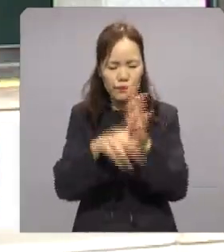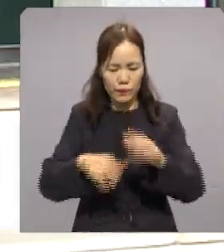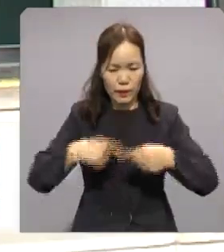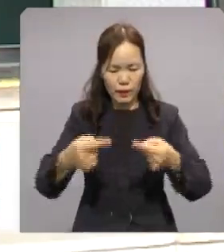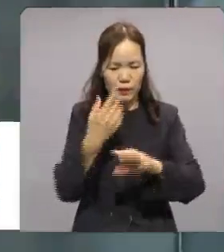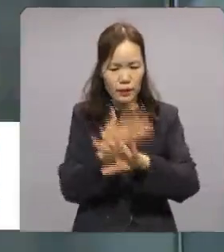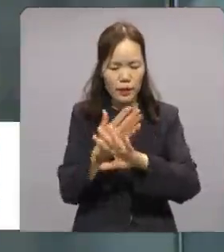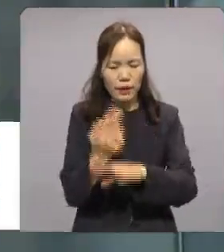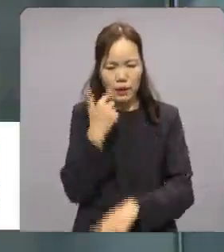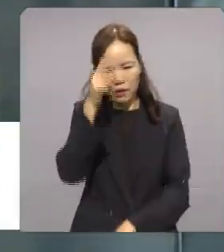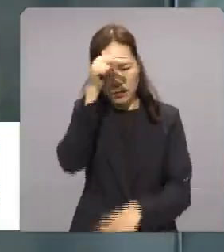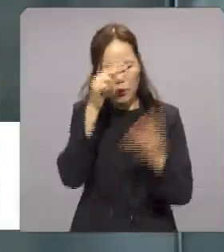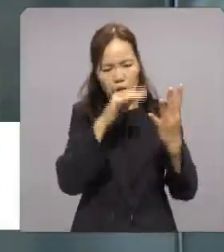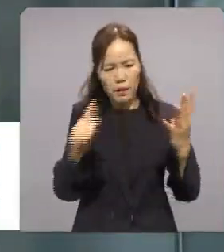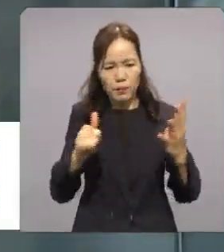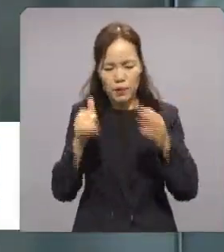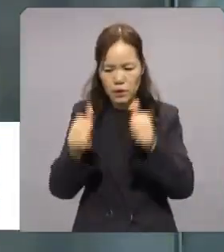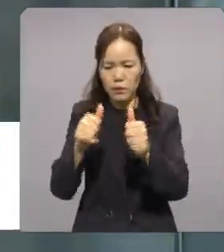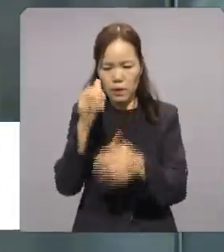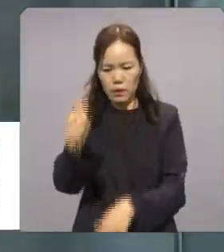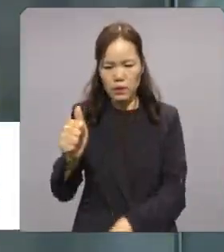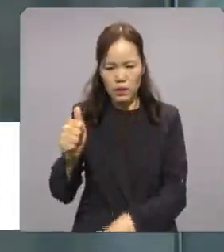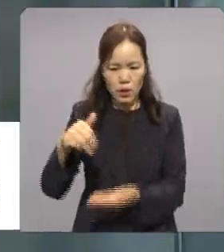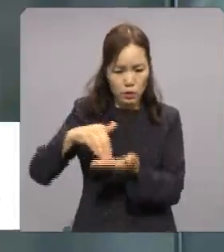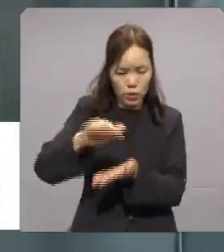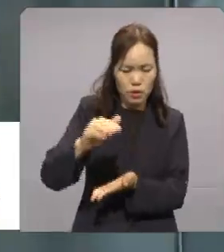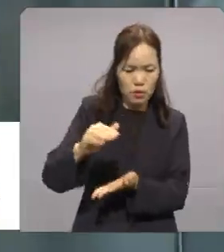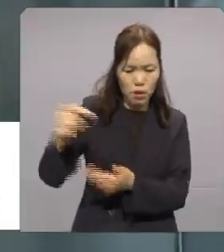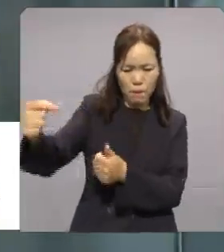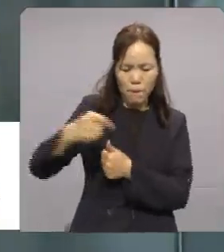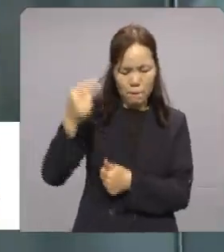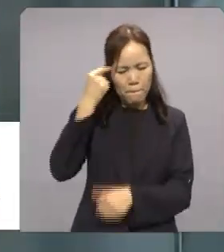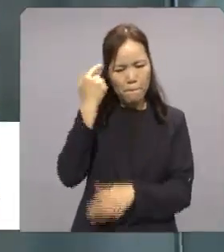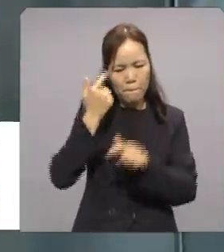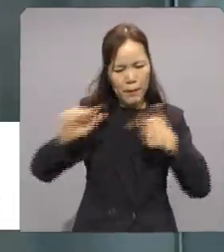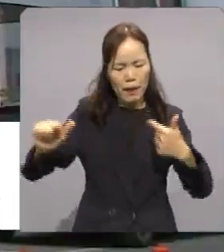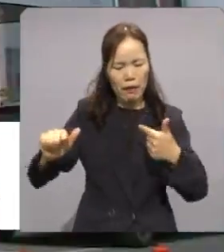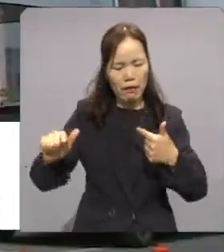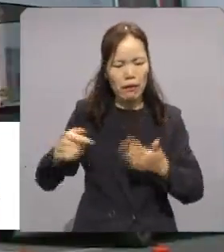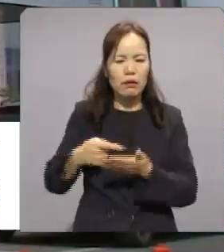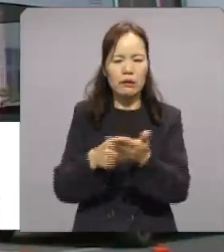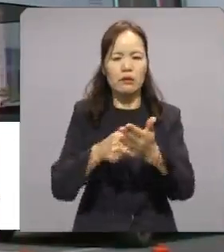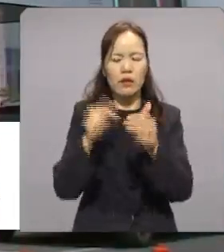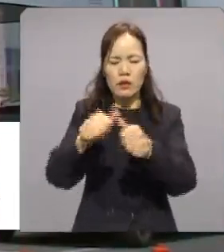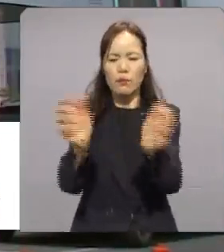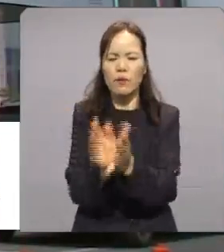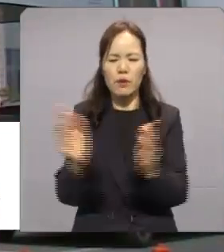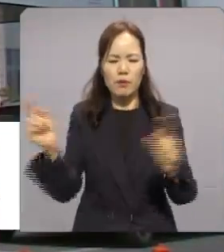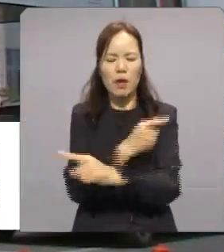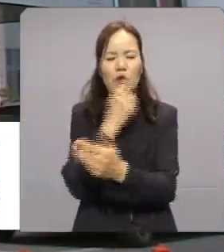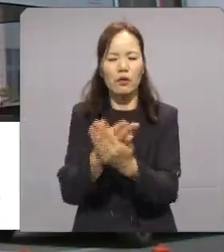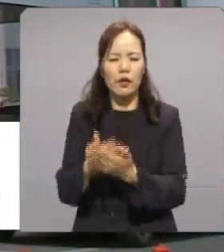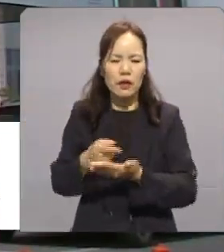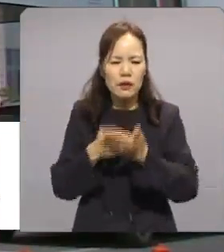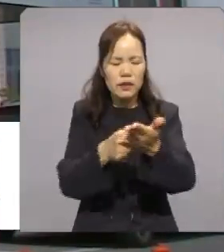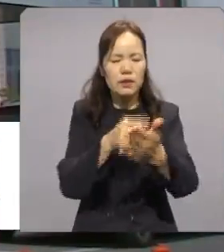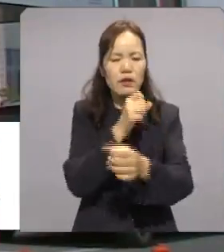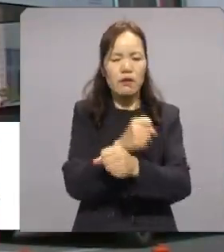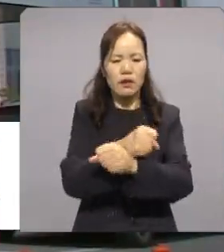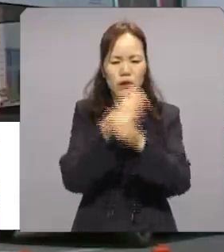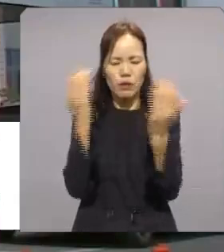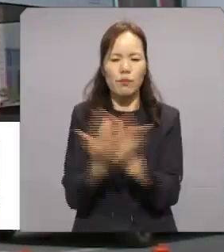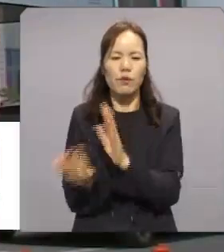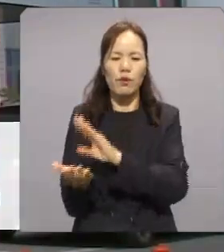참여한 나머지 검사네 명은 재판장의 퇴정 명령의 반발해 이의 신청과 재판부 깊이 신청도 하겠다며 법정에서 모두